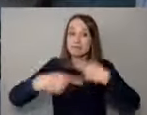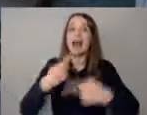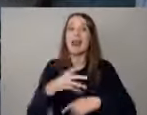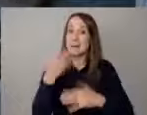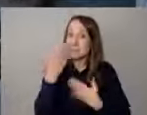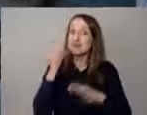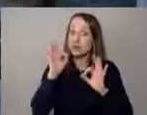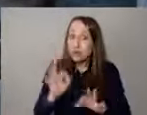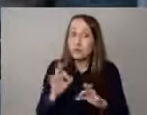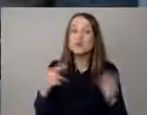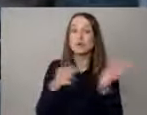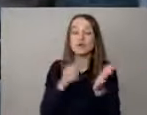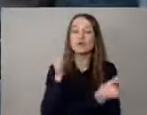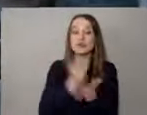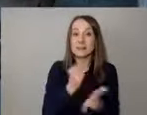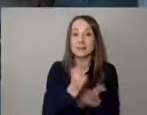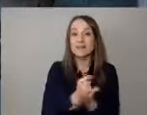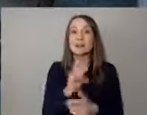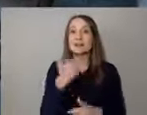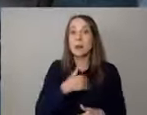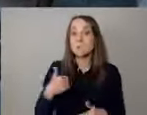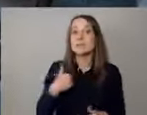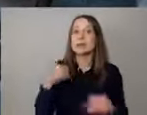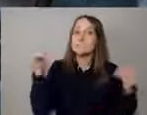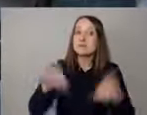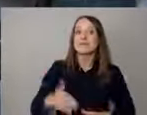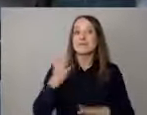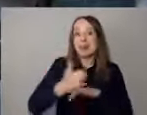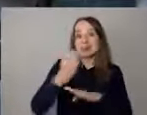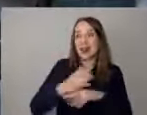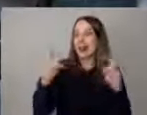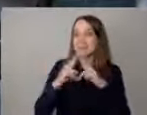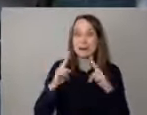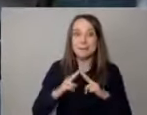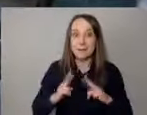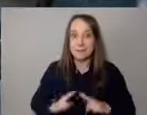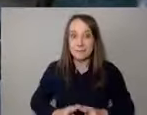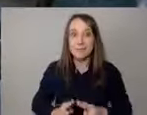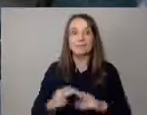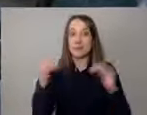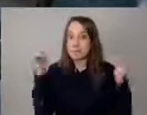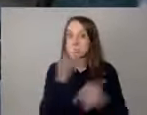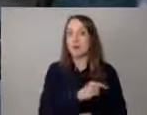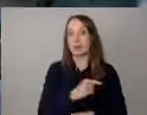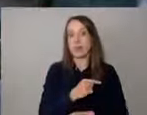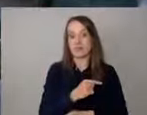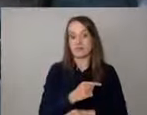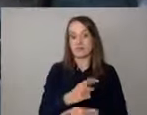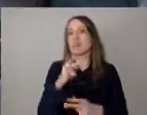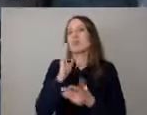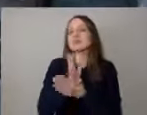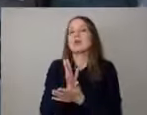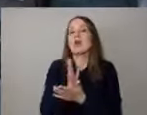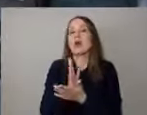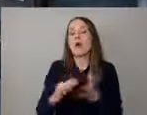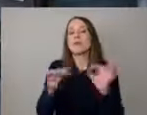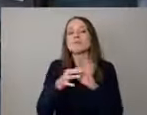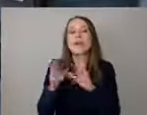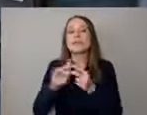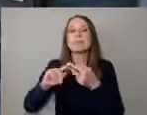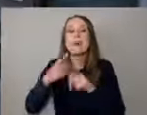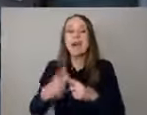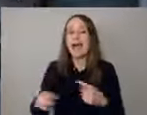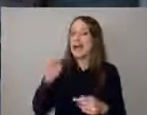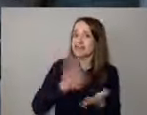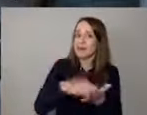takie kwestie, w których możemy i umiemy się dalej porozumieć ponad podziałami politycznymi, czyli kwestie bezpieczeństwa. Tylko pytanie, czy na